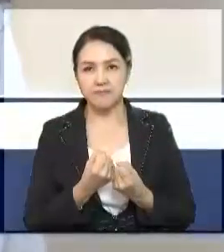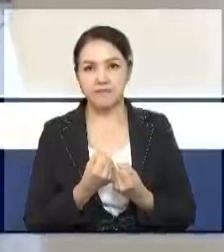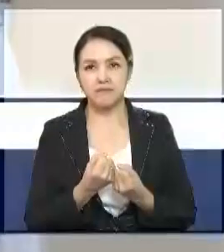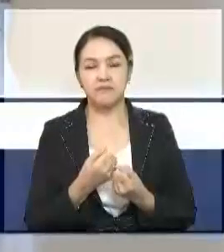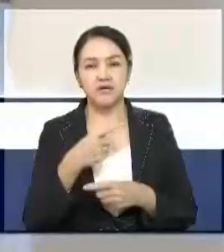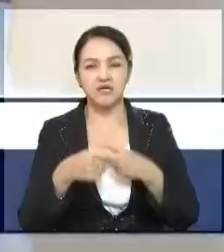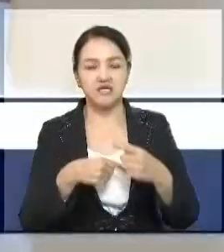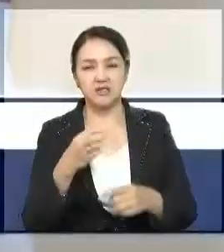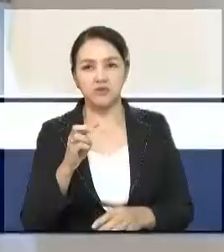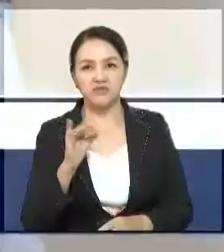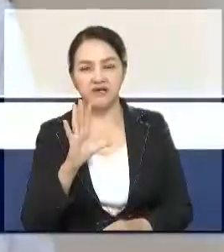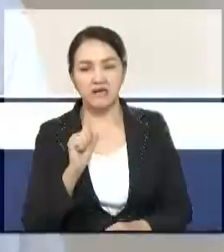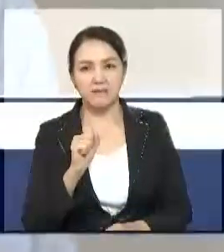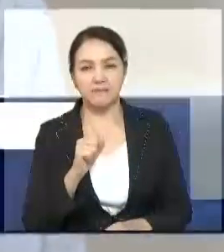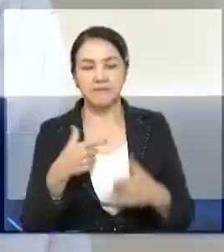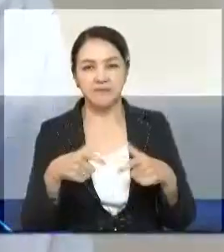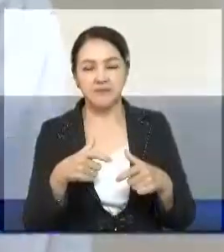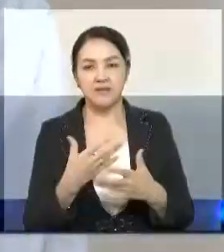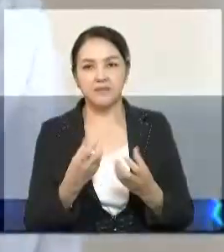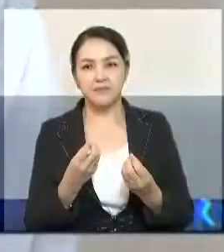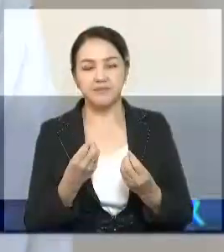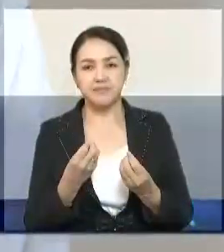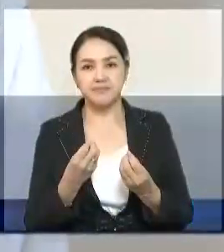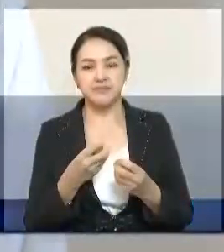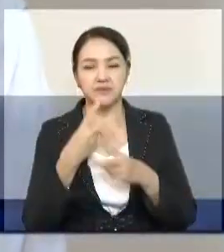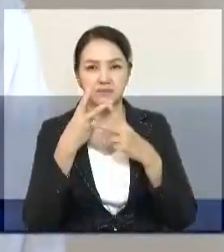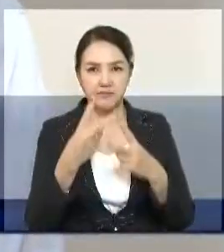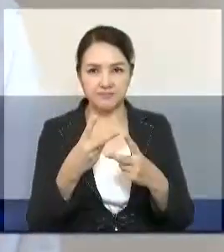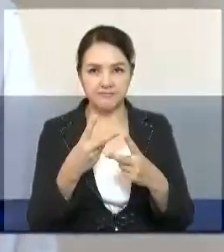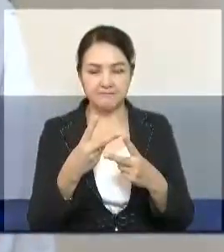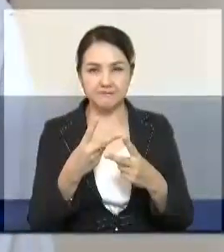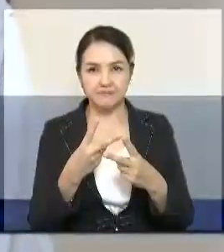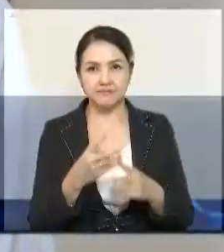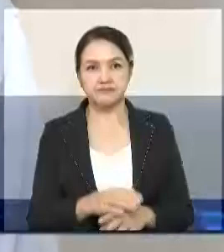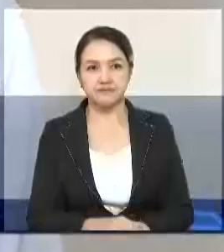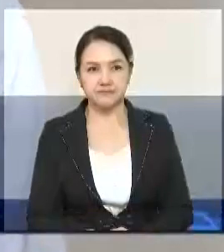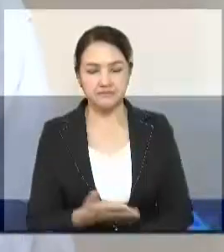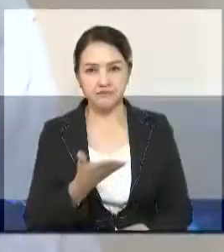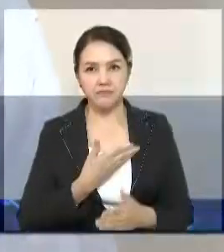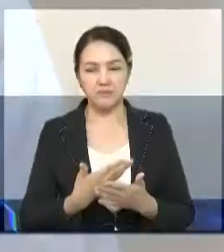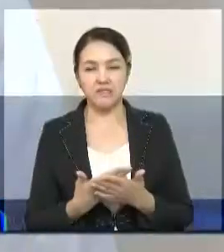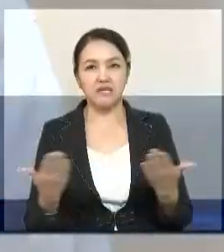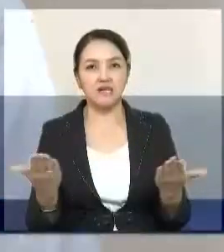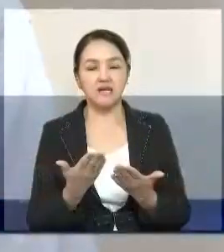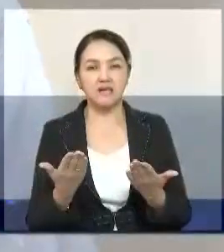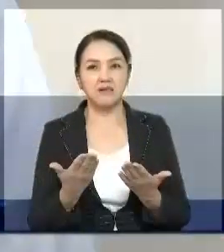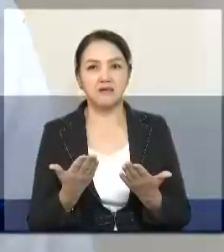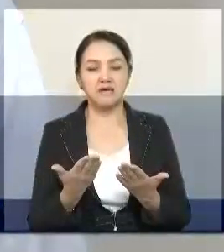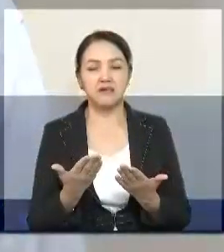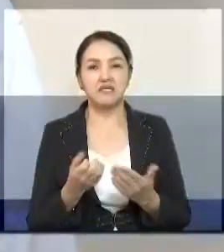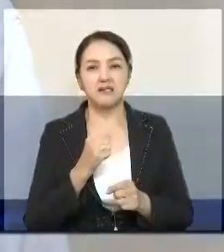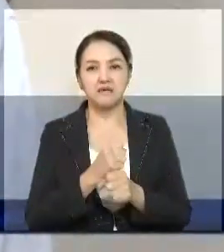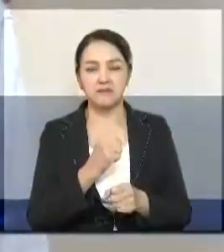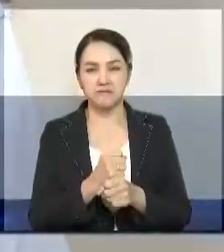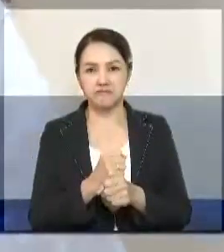сонымен тестировка деп тестирование. Сонды көріп, соның арқасында ғана біз қандай әдіспенен